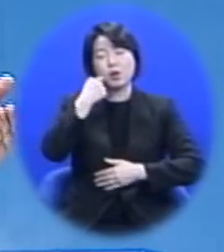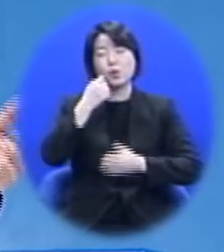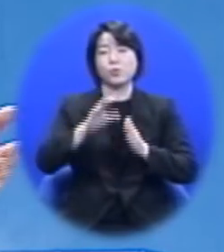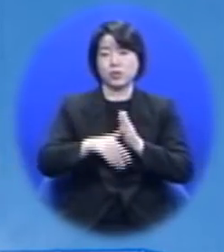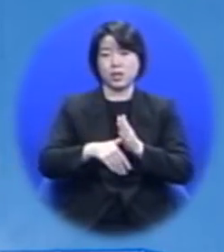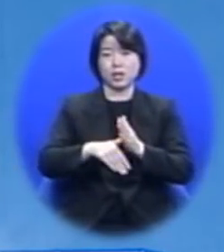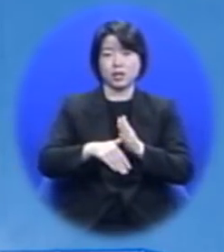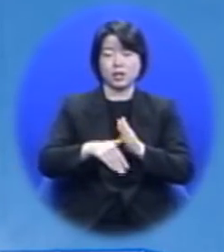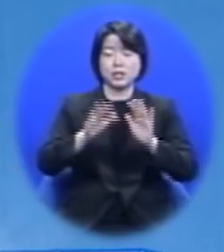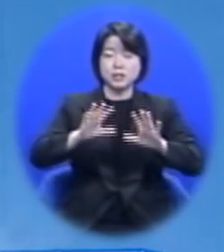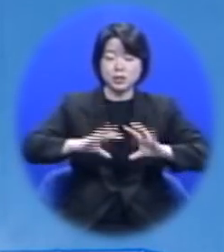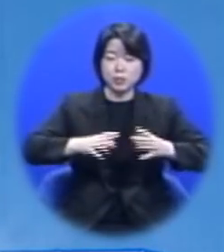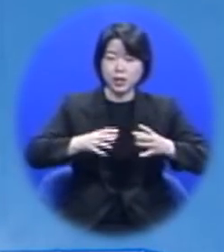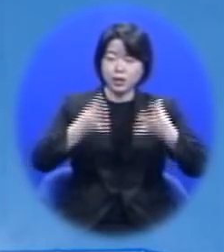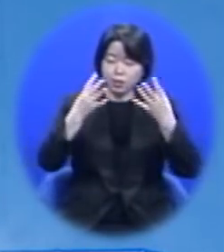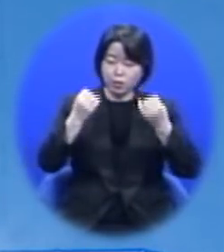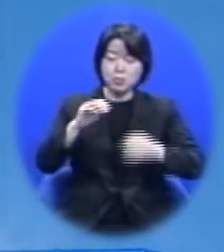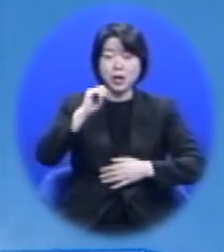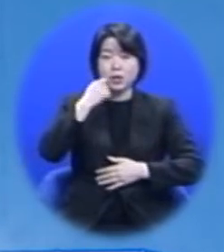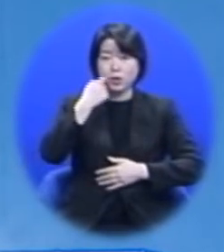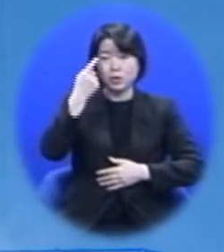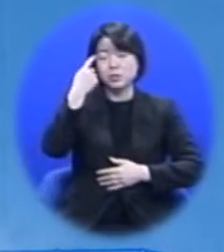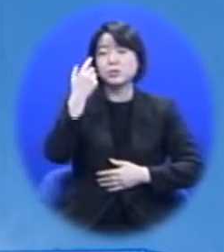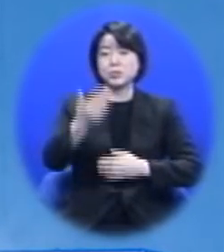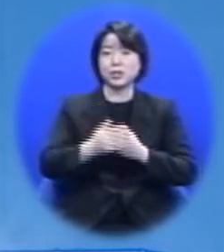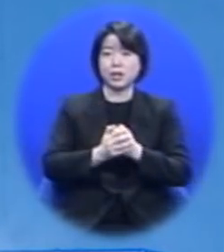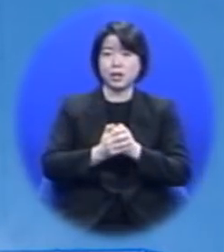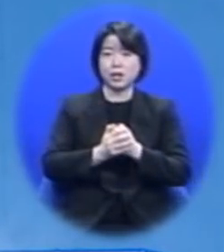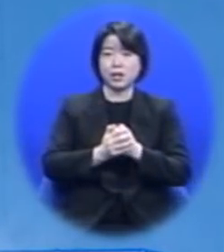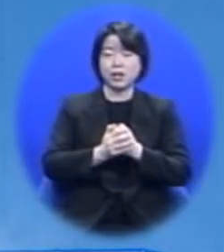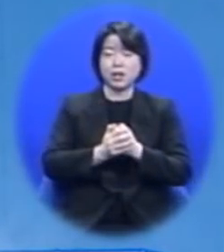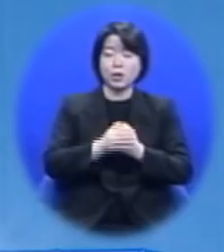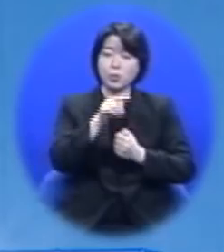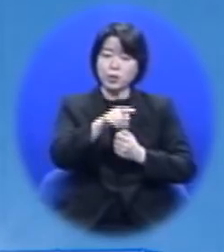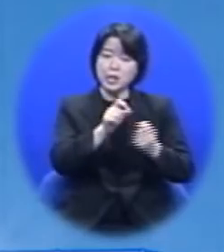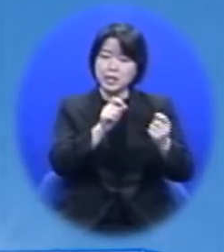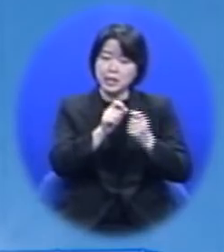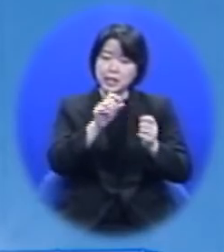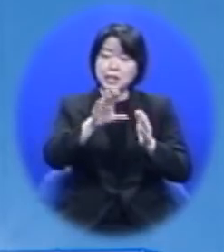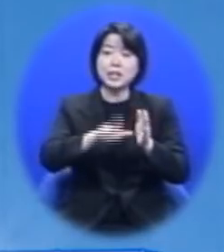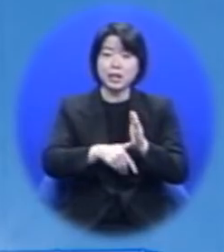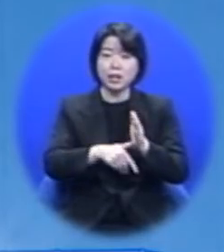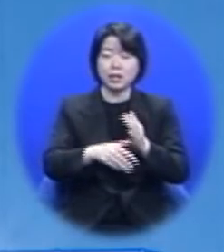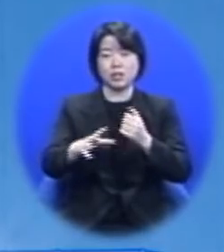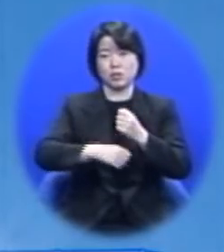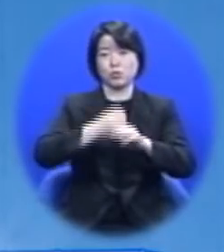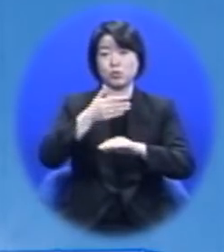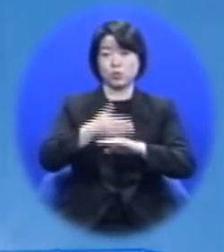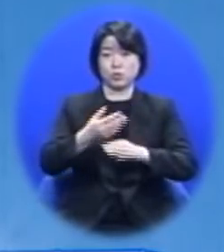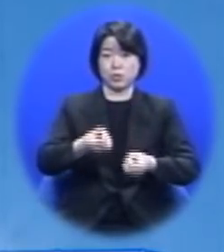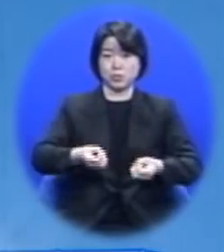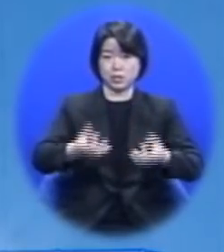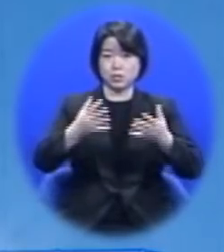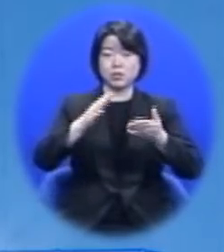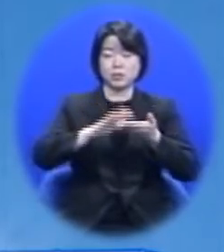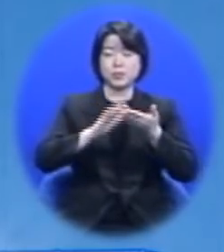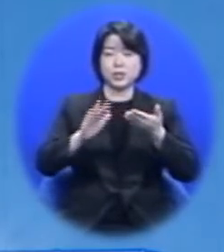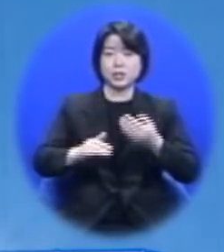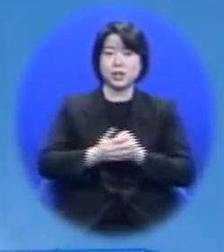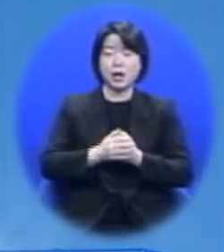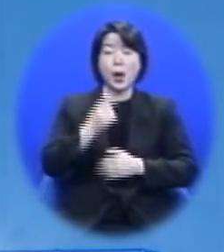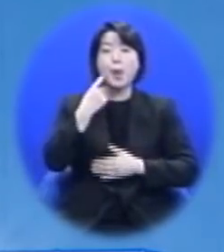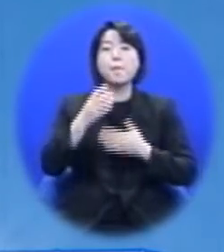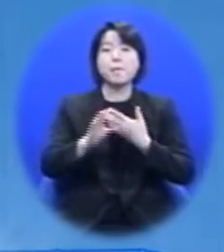얼마나 어려운 때입니까? 하필이면 바로 이때에 추수감사주일입니다.